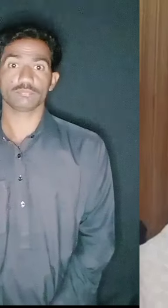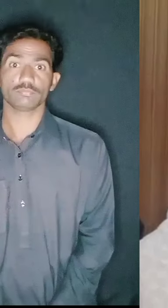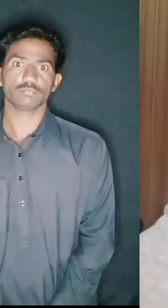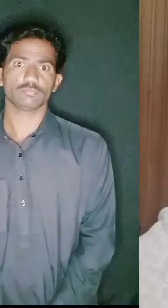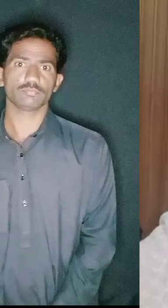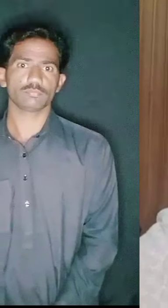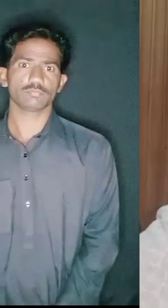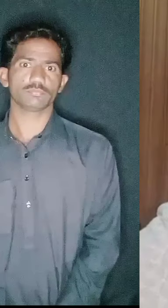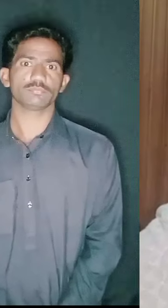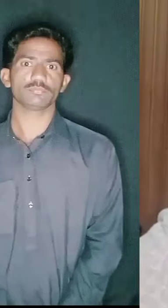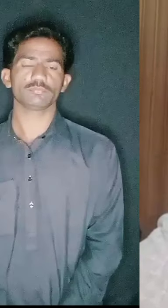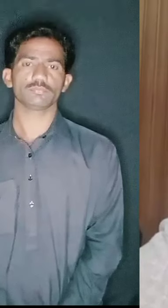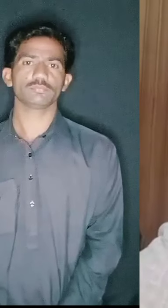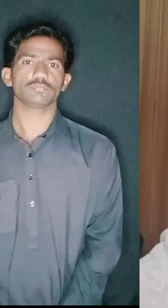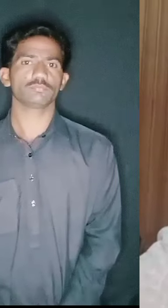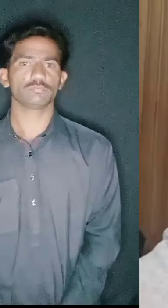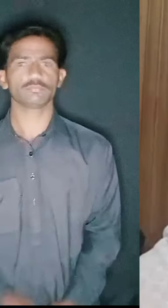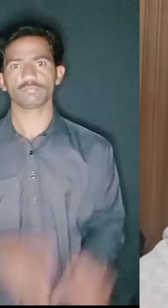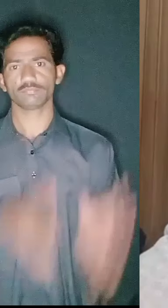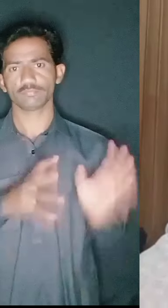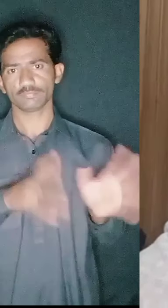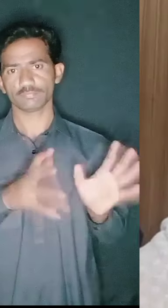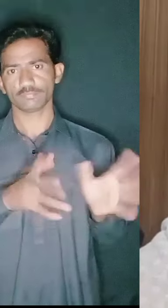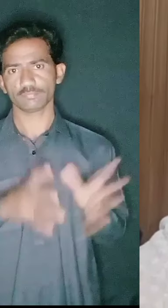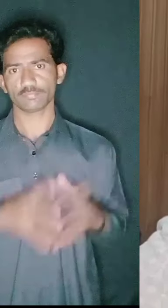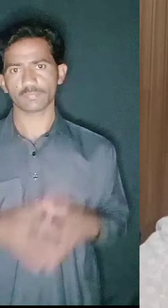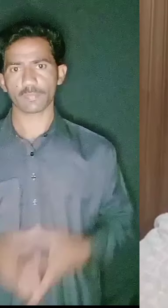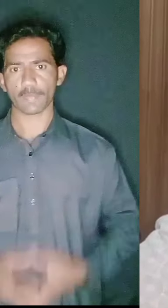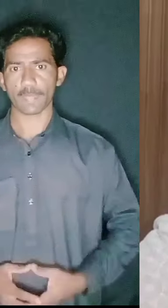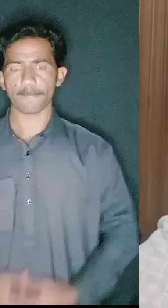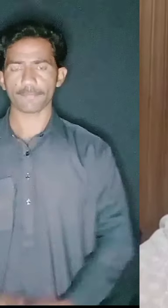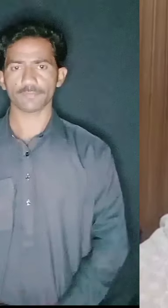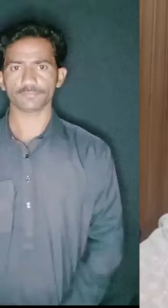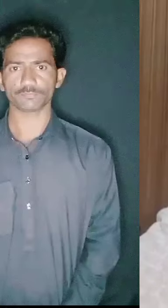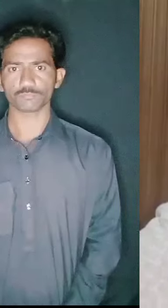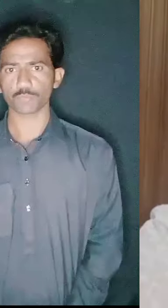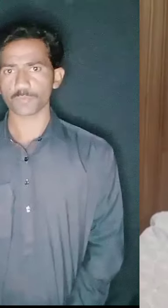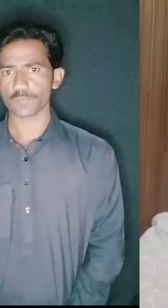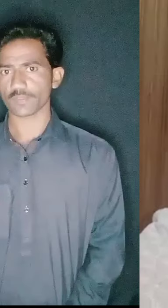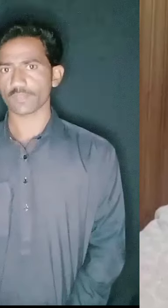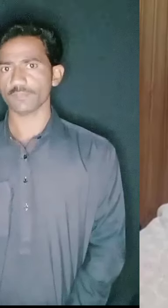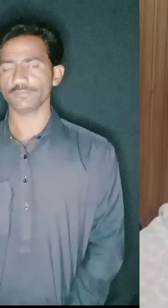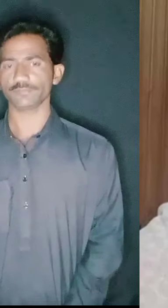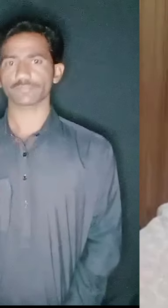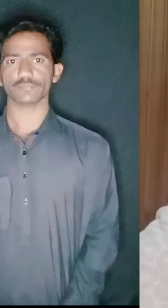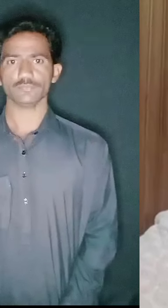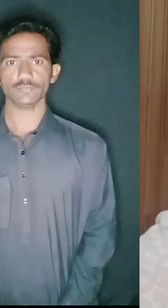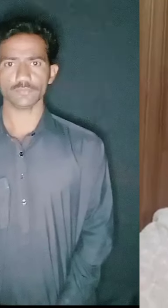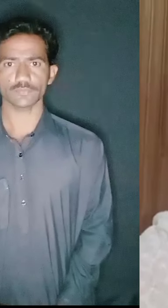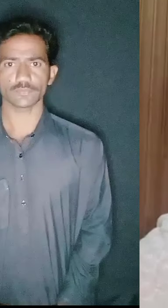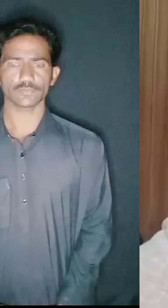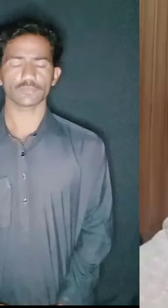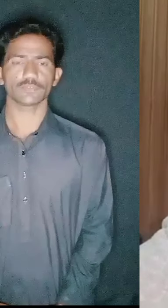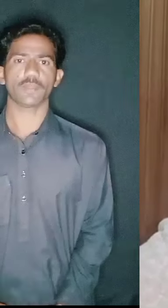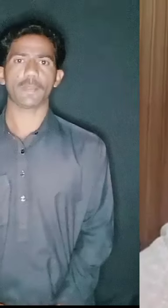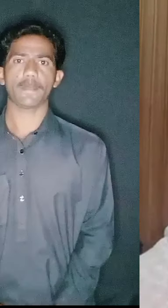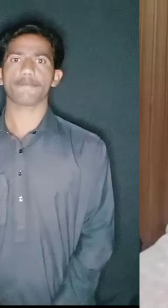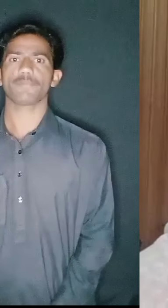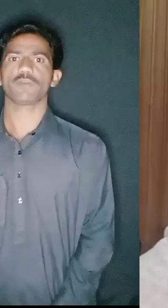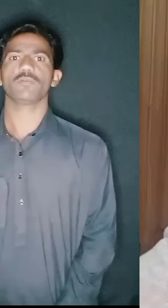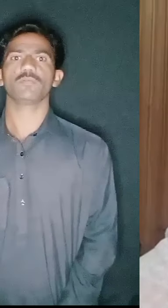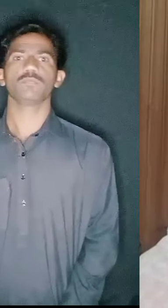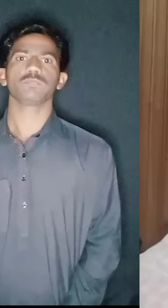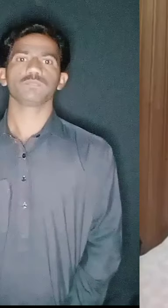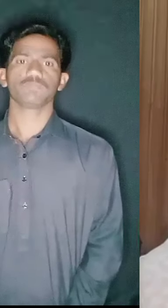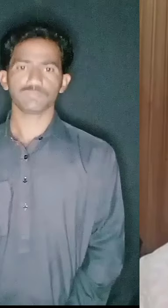छीना और अब माँ का भी जो है वो साया छीन लिया। अब उन आपके 5 बच्चों का क्या गुजरा? सबसे छोटे बच्चे